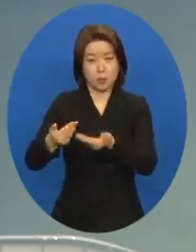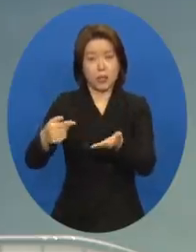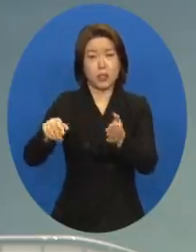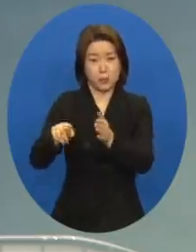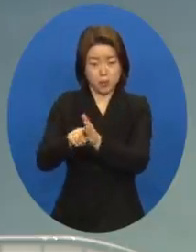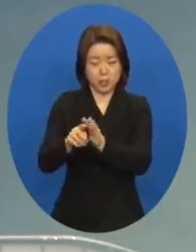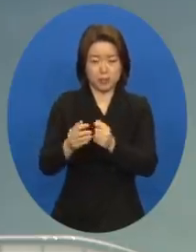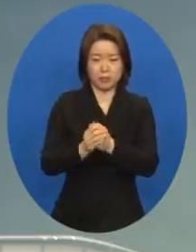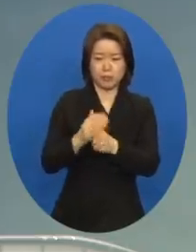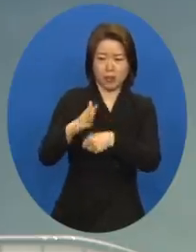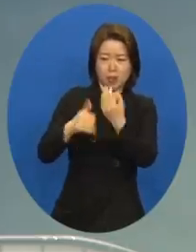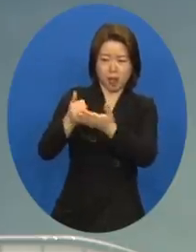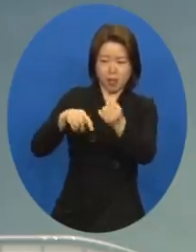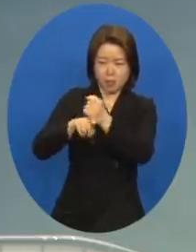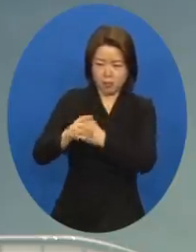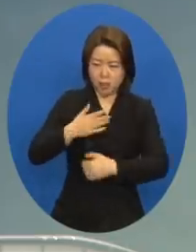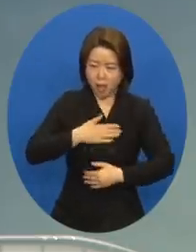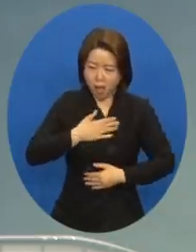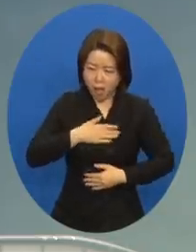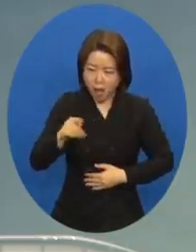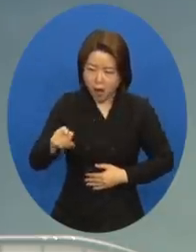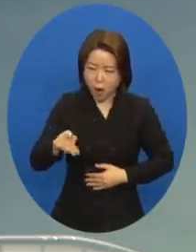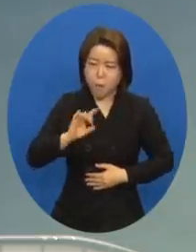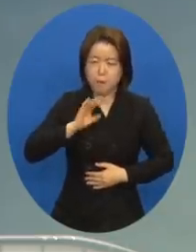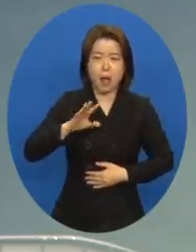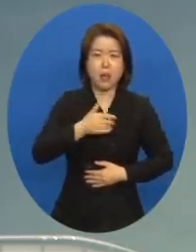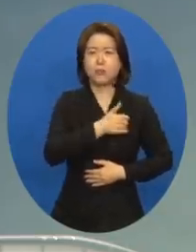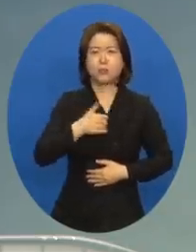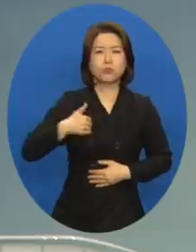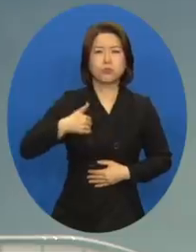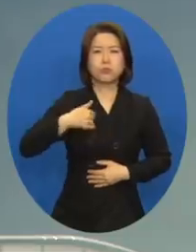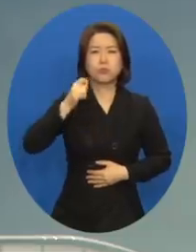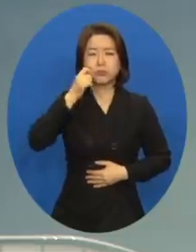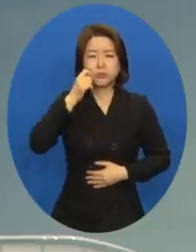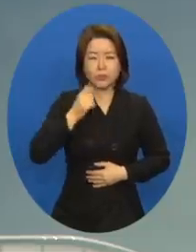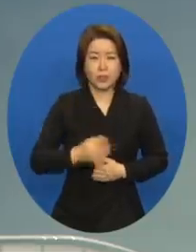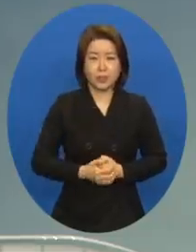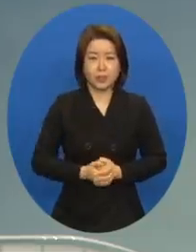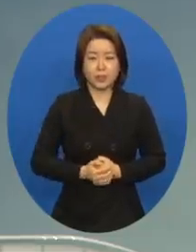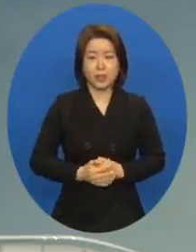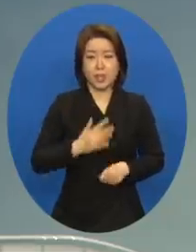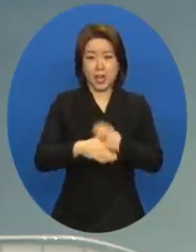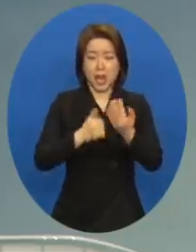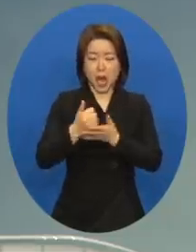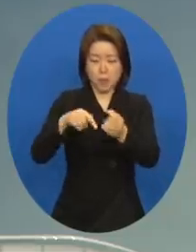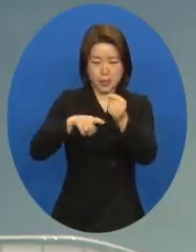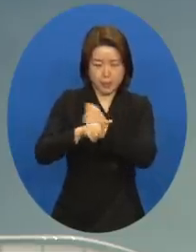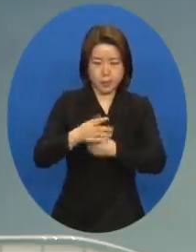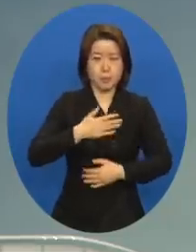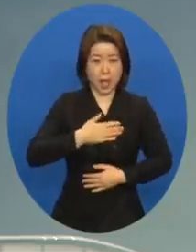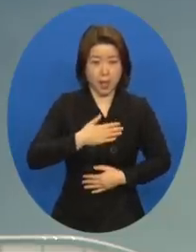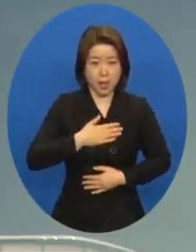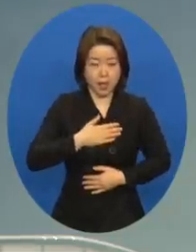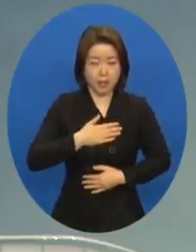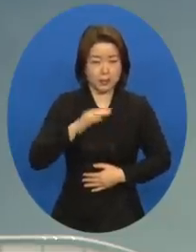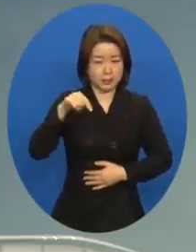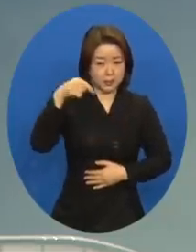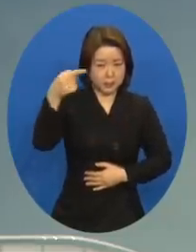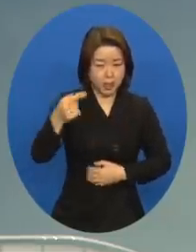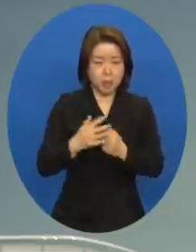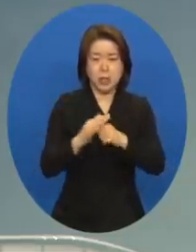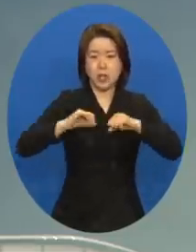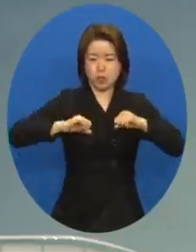하나님의 뜻을 아는 것만으로 충분하지 않습니다. 하나님의 뜻을 알되